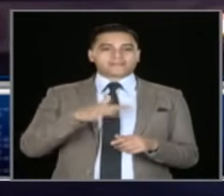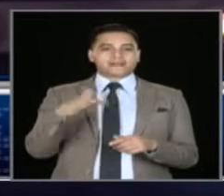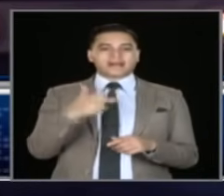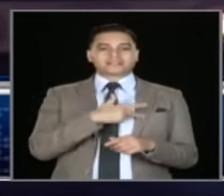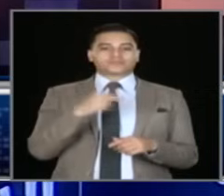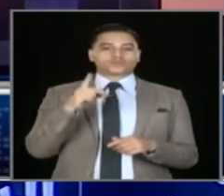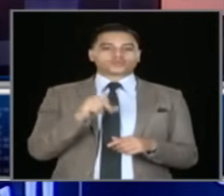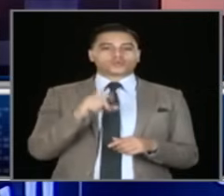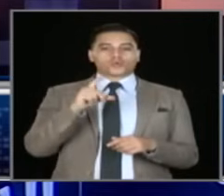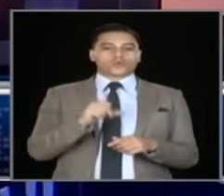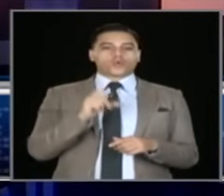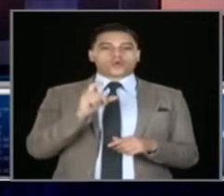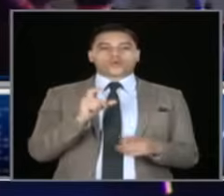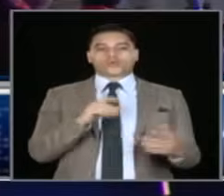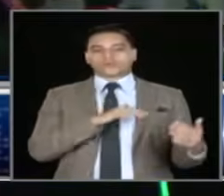إجابة صحيحة.